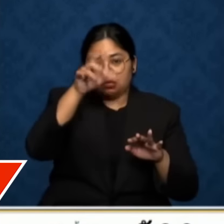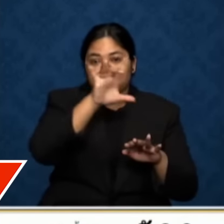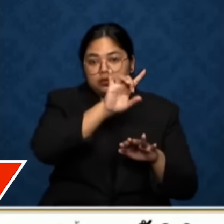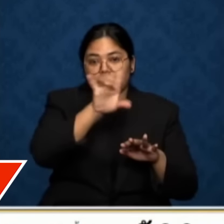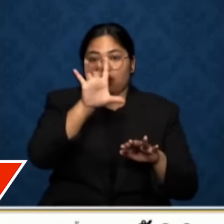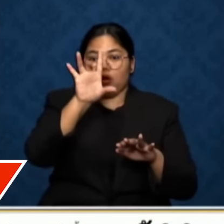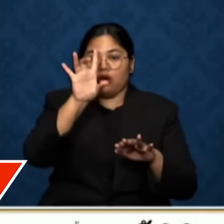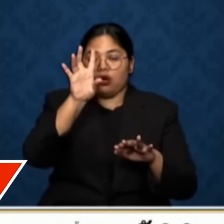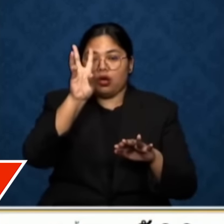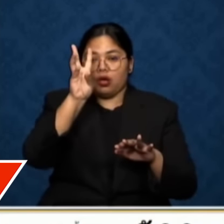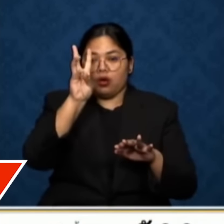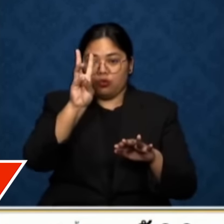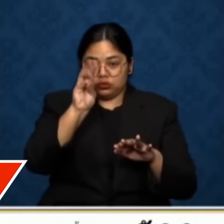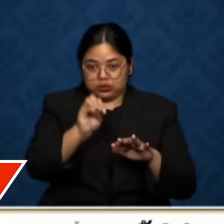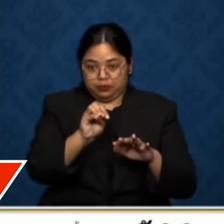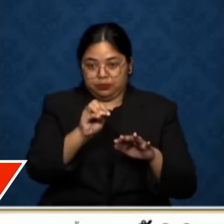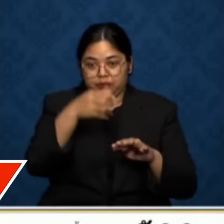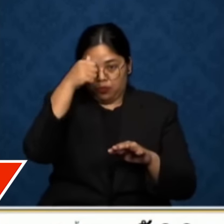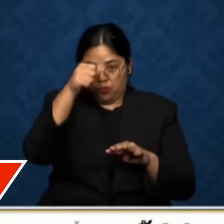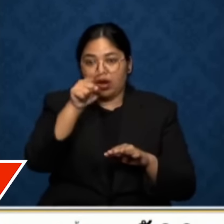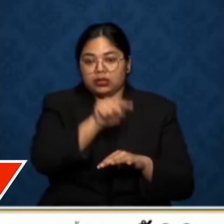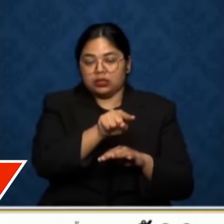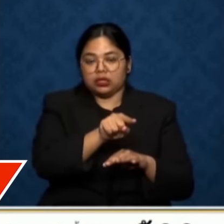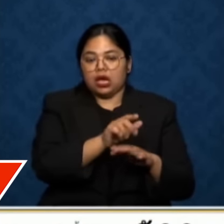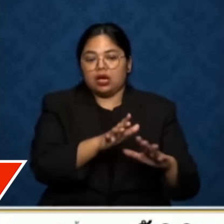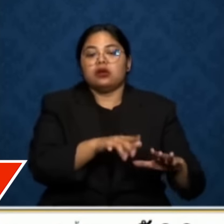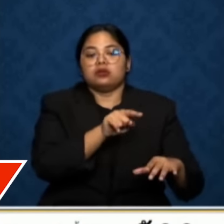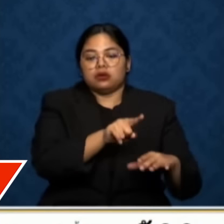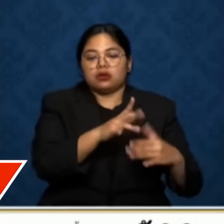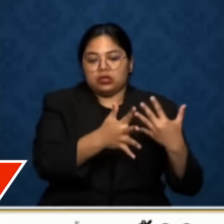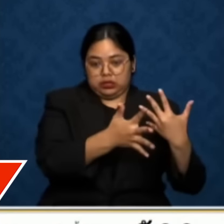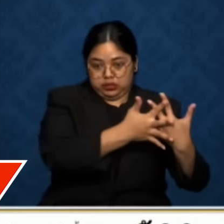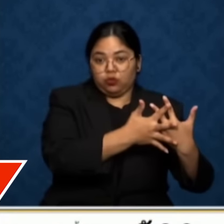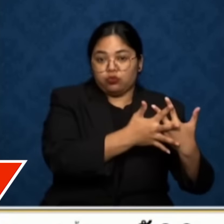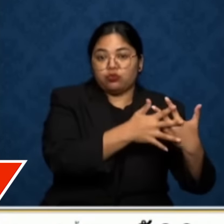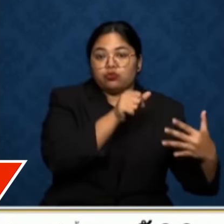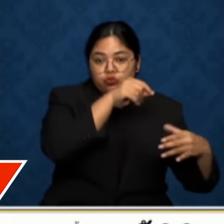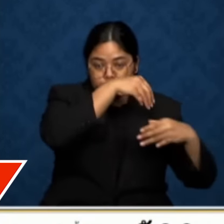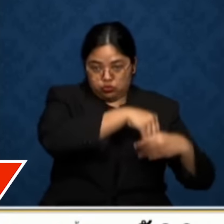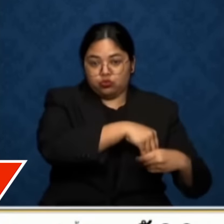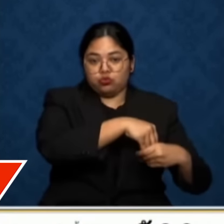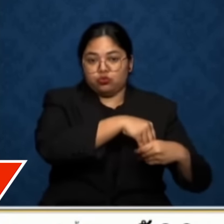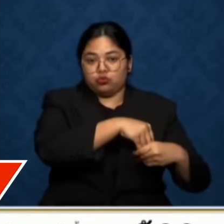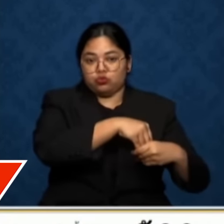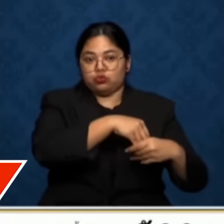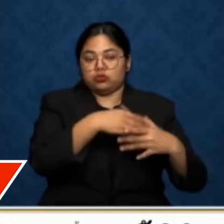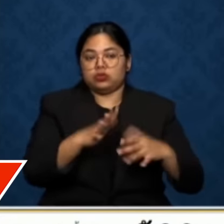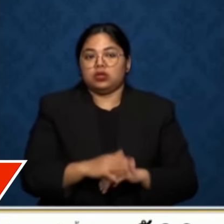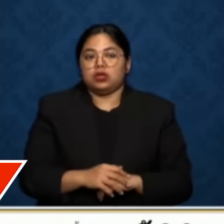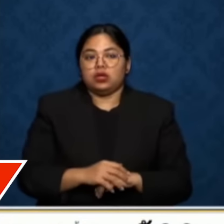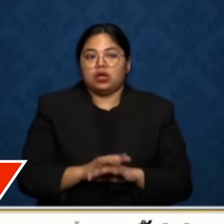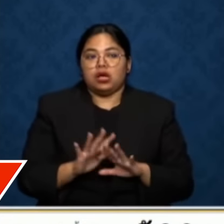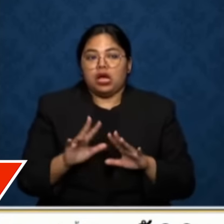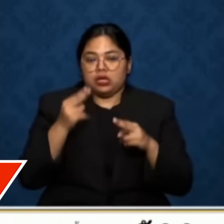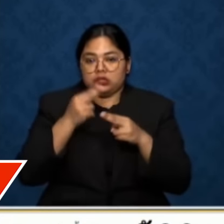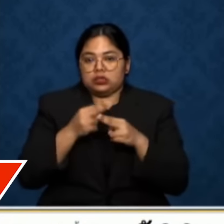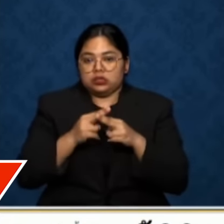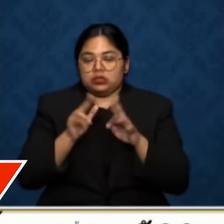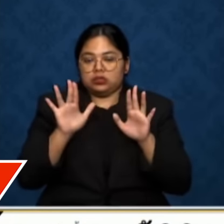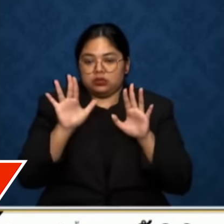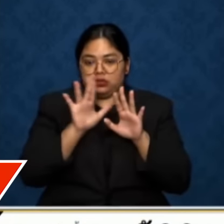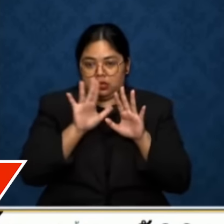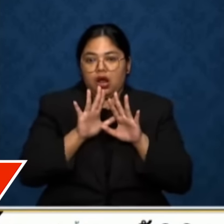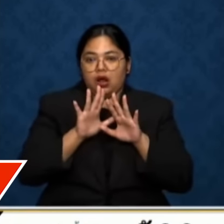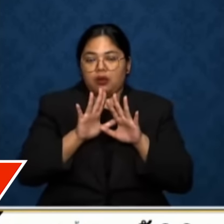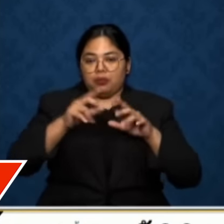นี่คือข้อเท็จจริงที่เห็นได้ด้วยตาผู้ประเมินมีอยู่ข้างบนนั้นลางๆข้างหลัง3ชื่อชื่อแรกคือพยาบาลวิชา